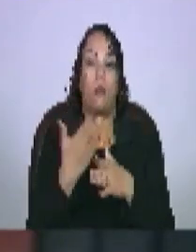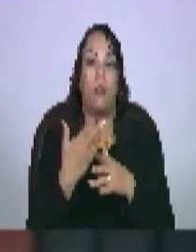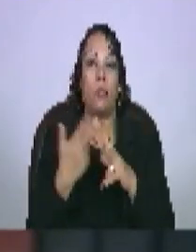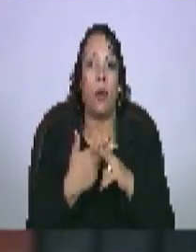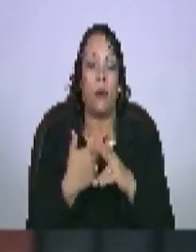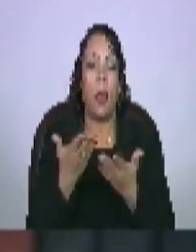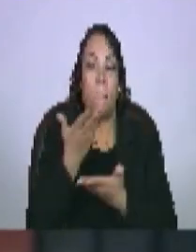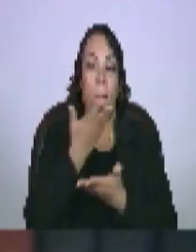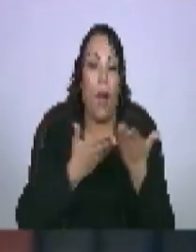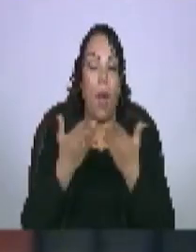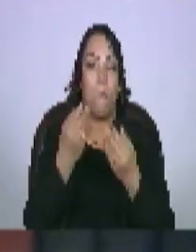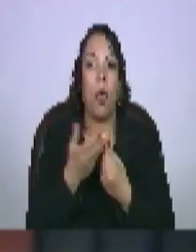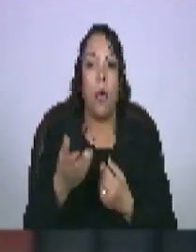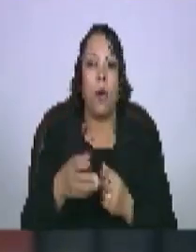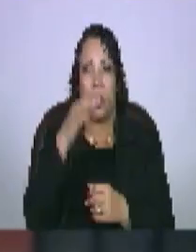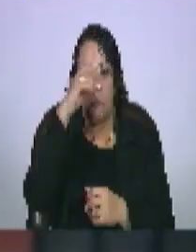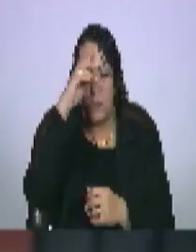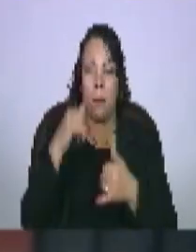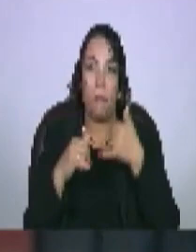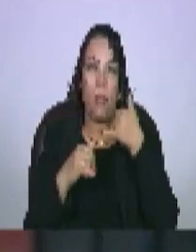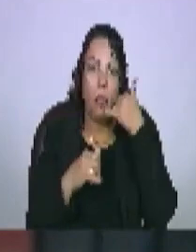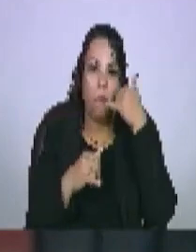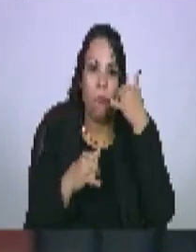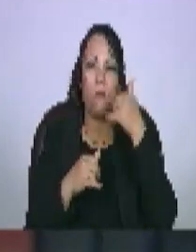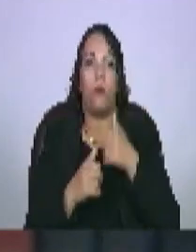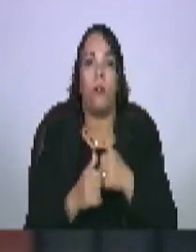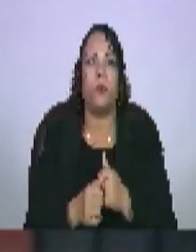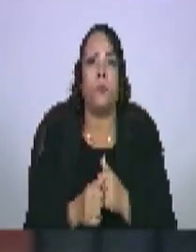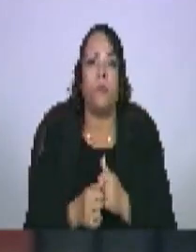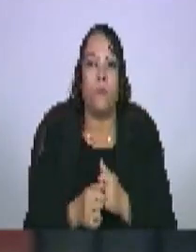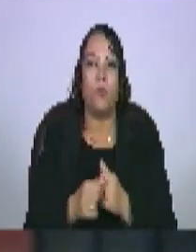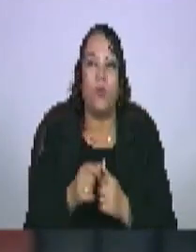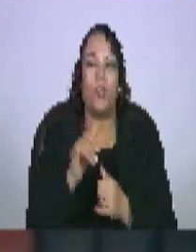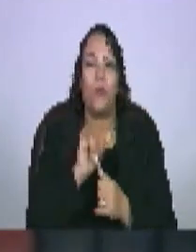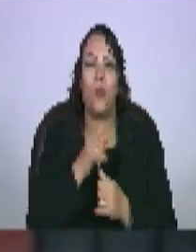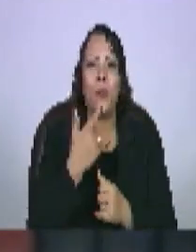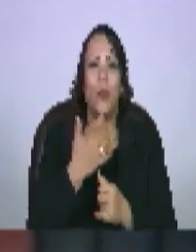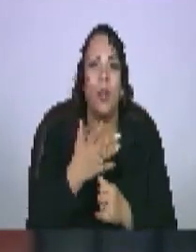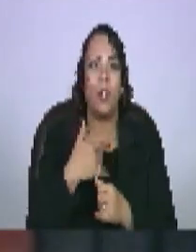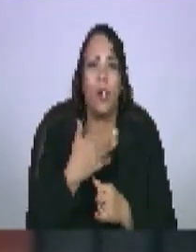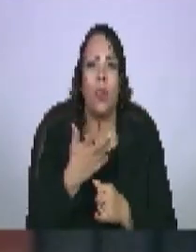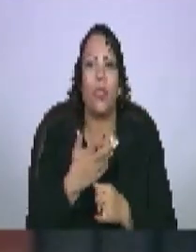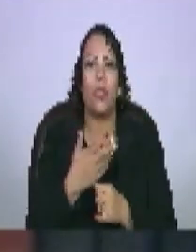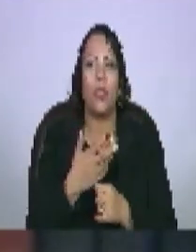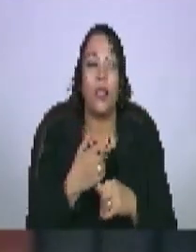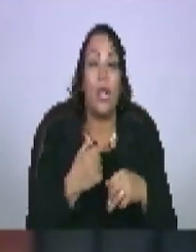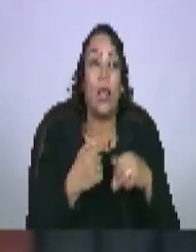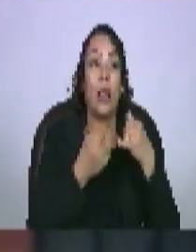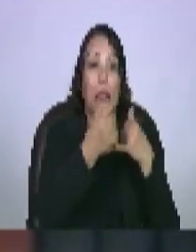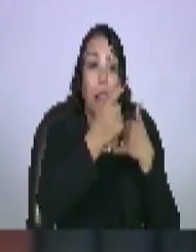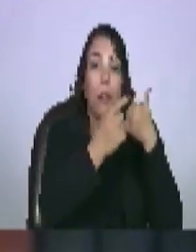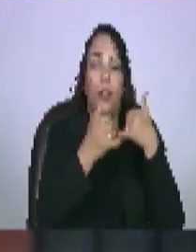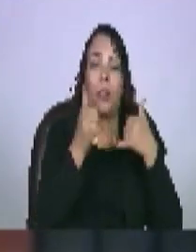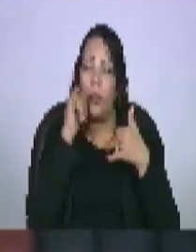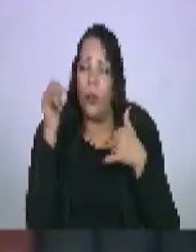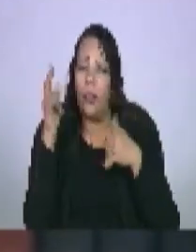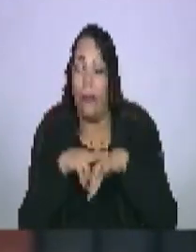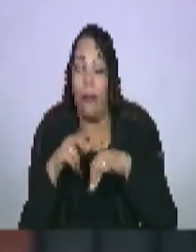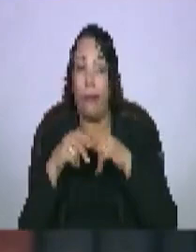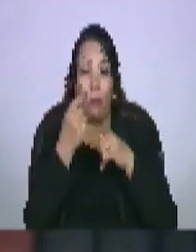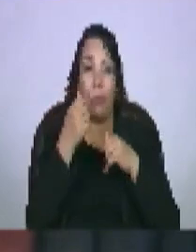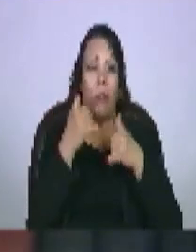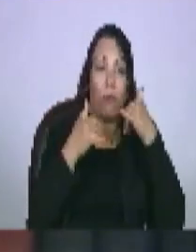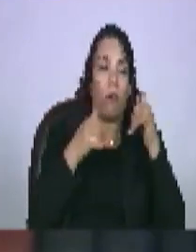معاه يعني لما تيجي تتكلم مع واحد بالتليفون يعني اديله اهتمام شويه مش تسيبه وترد على واحد وترجع يعني دي كلها حاجات